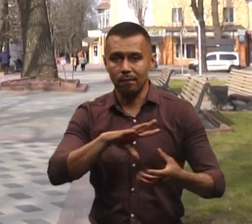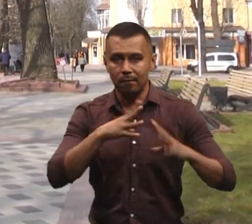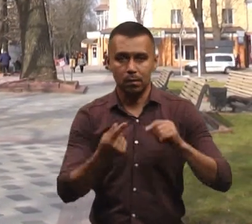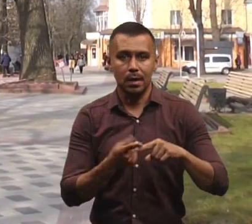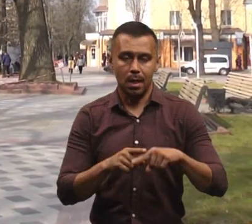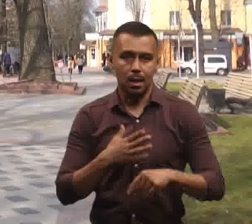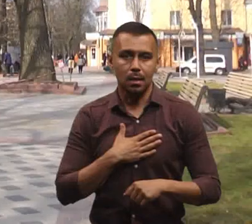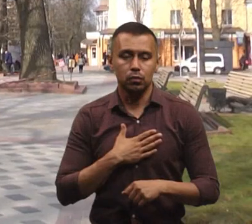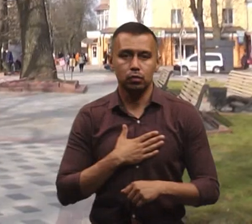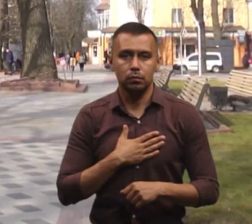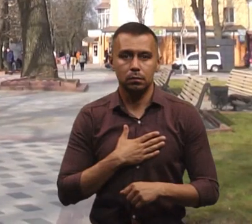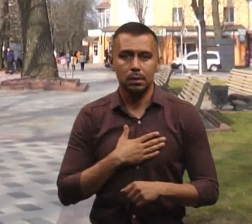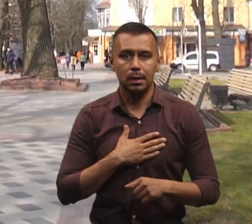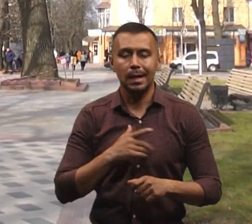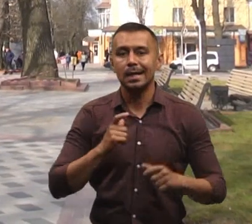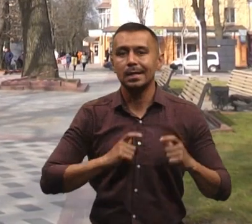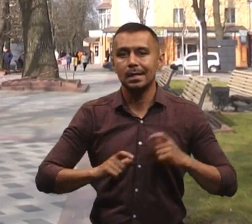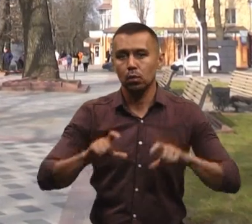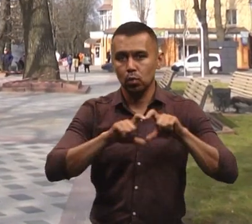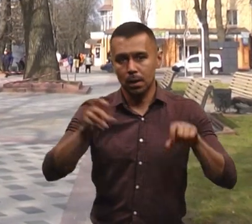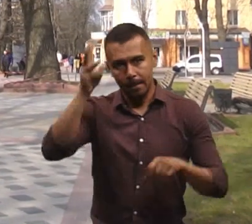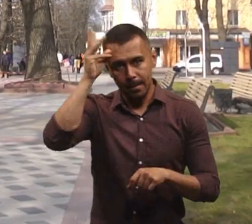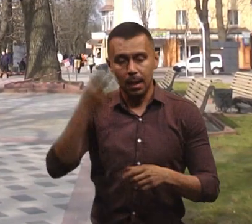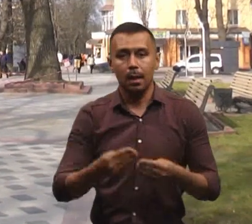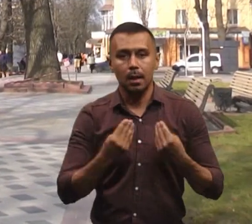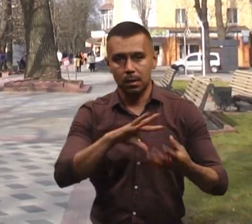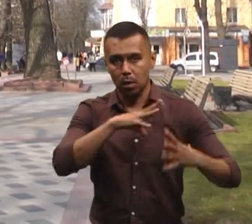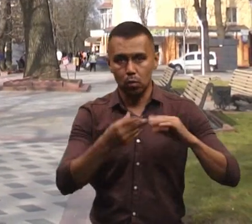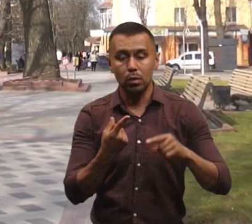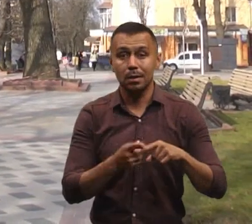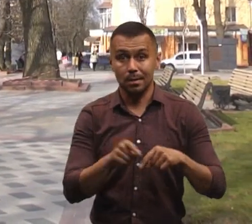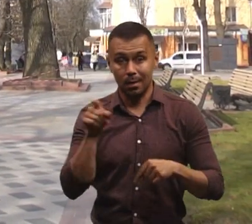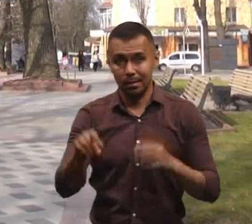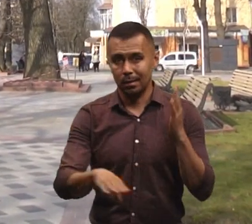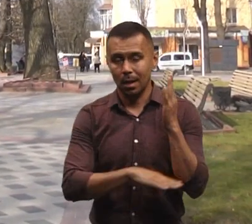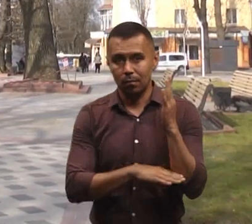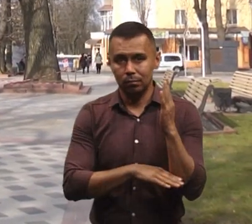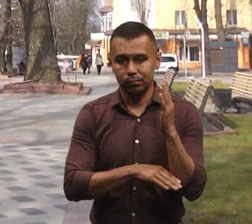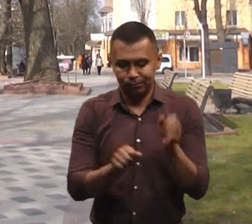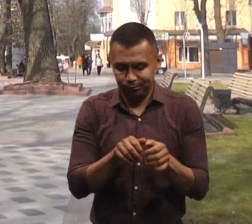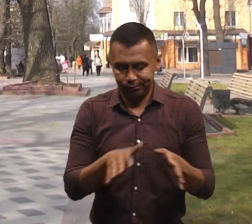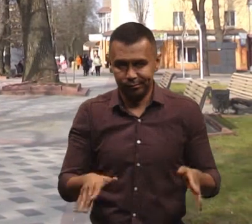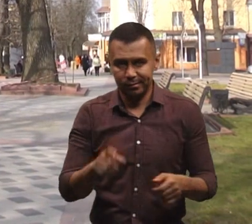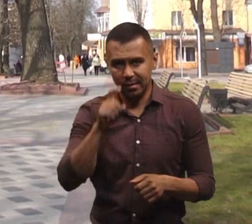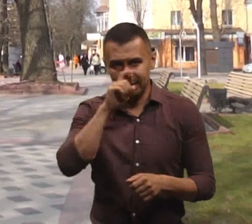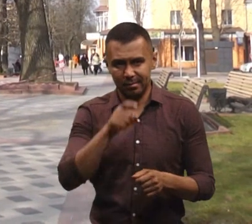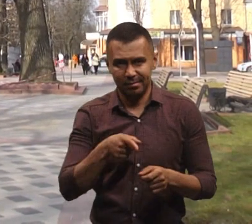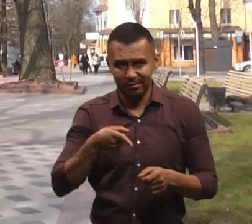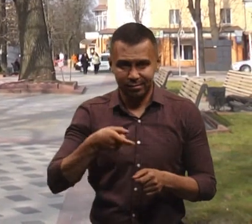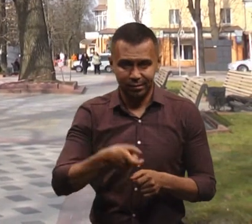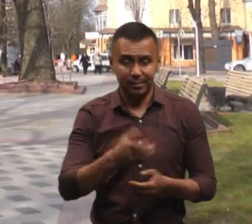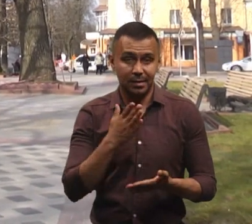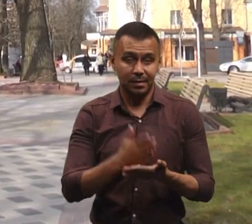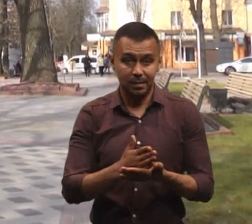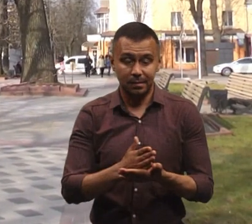наш інститут Хмельницький, який дали заключення, що дане дерево уражене кореневою гнилью, стовбуровою гнилью,